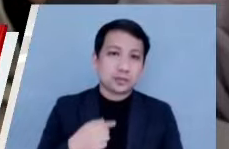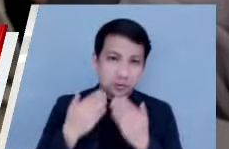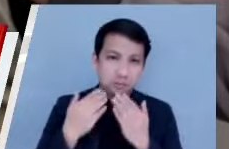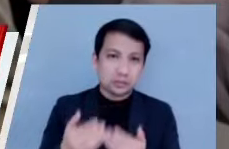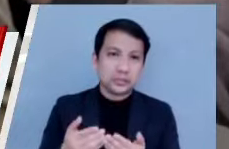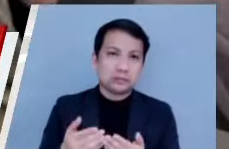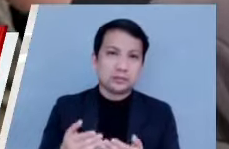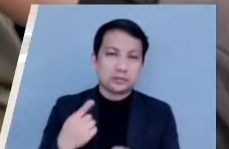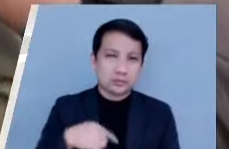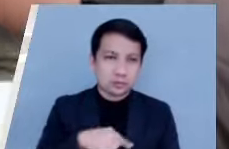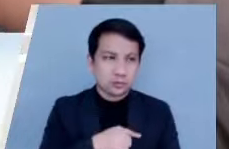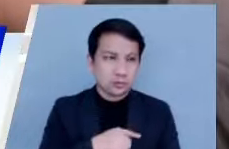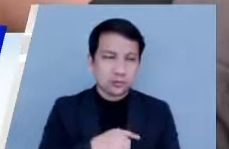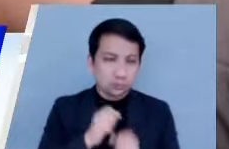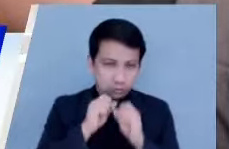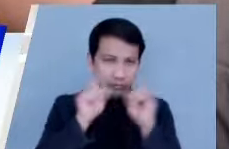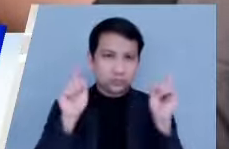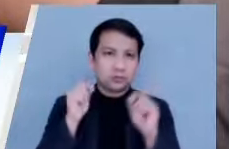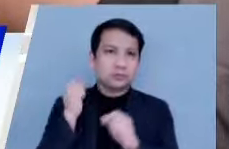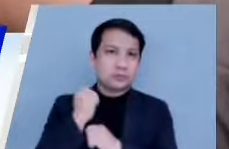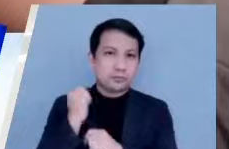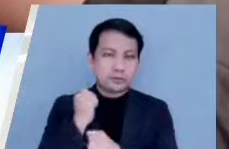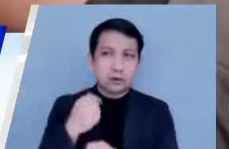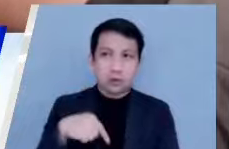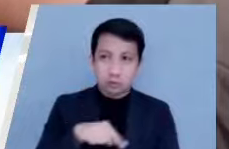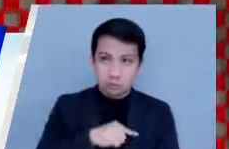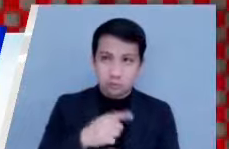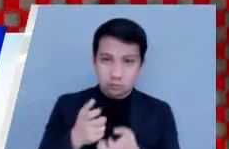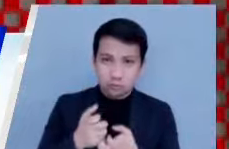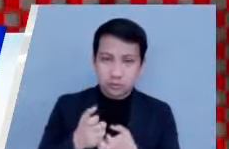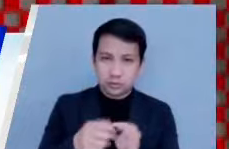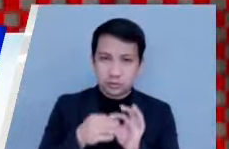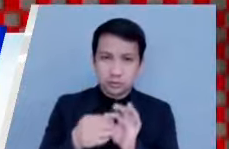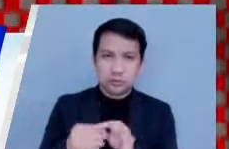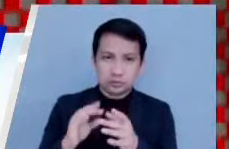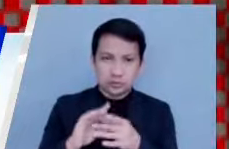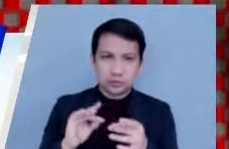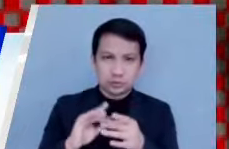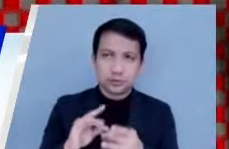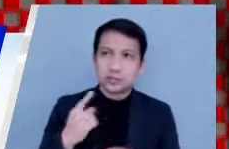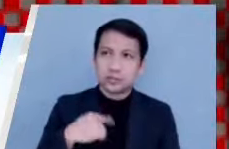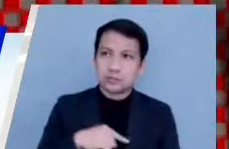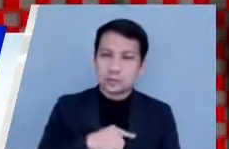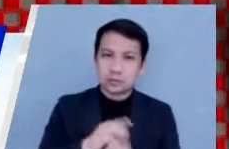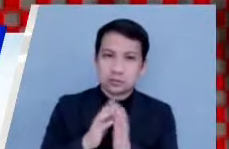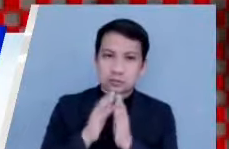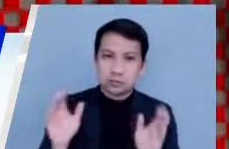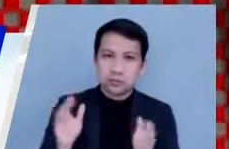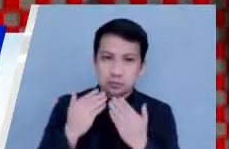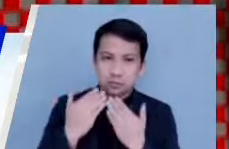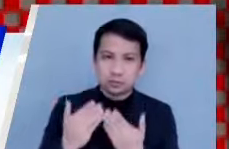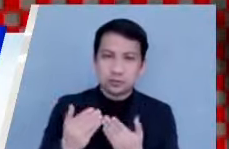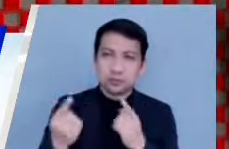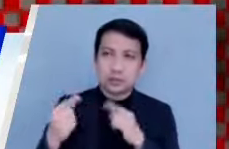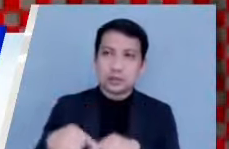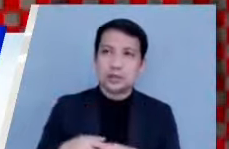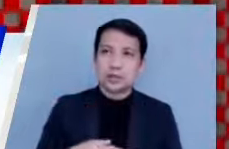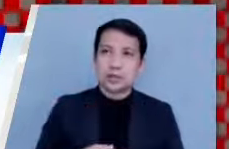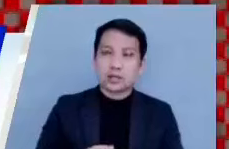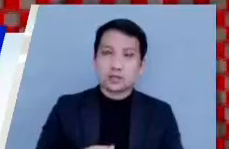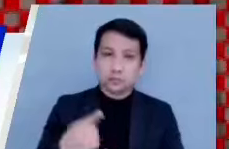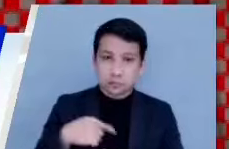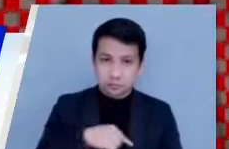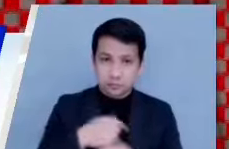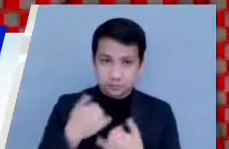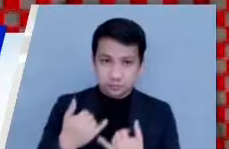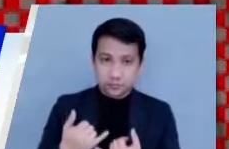we didn't expect much. We just wanted to tell a great story and we're just so grateful with everything that is happening and has been happening.